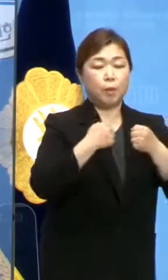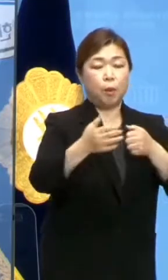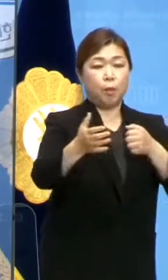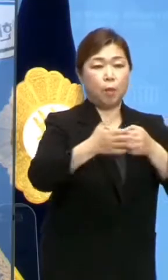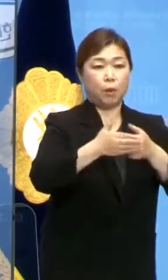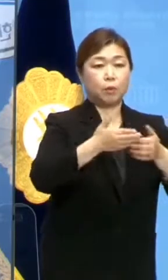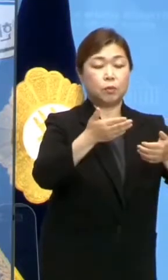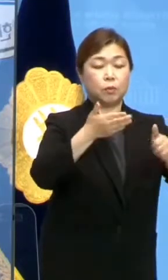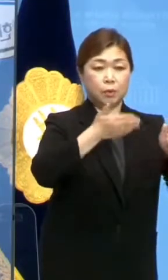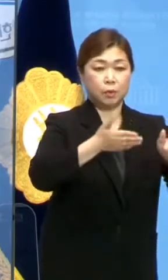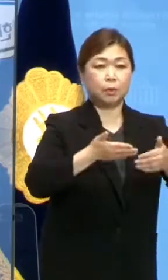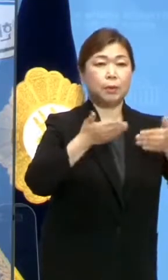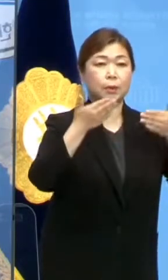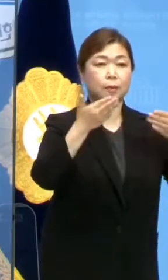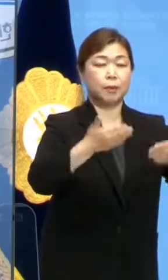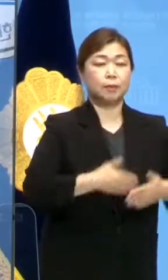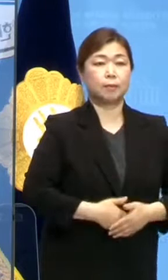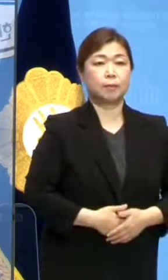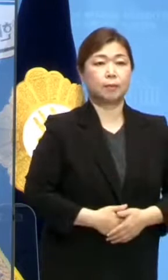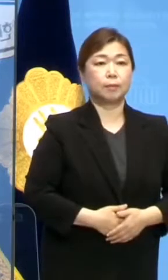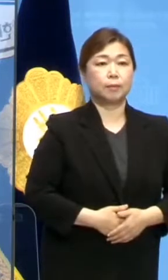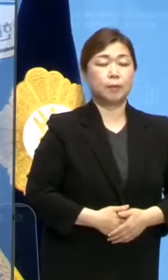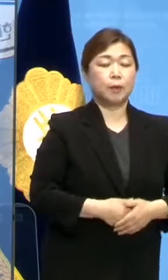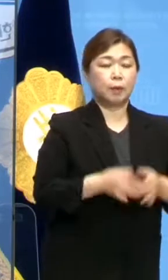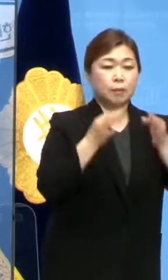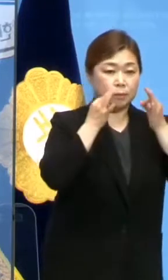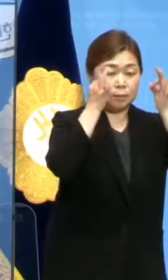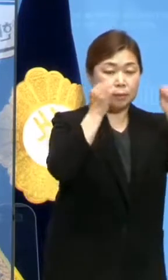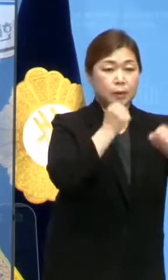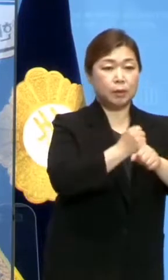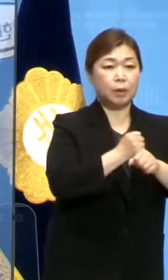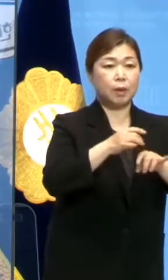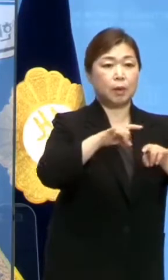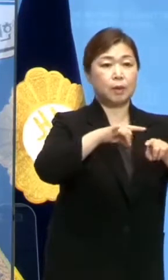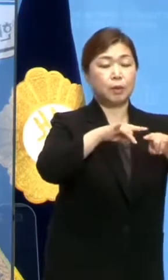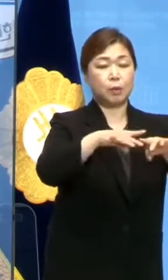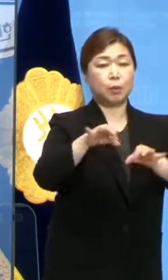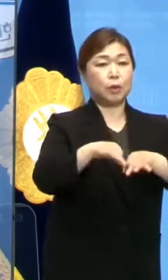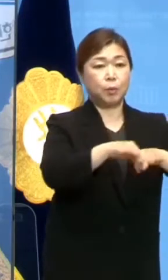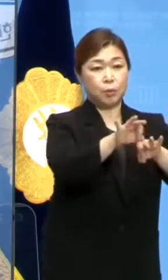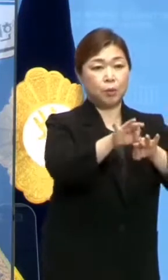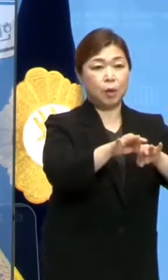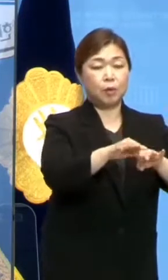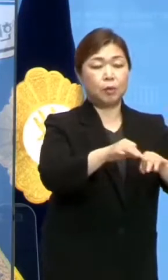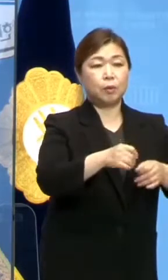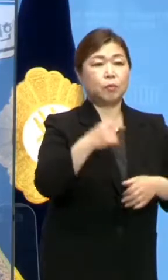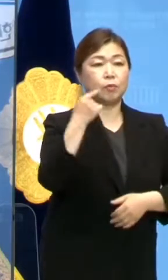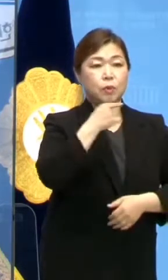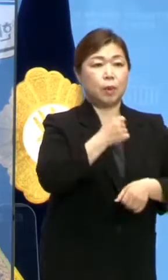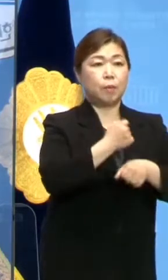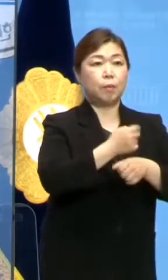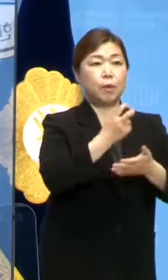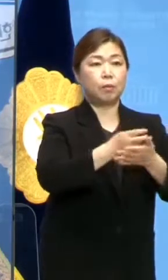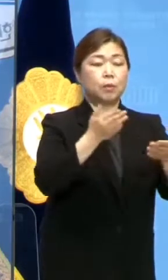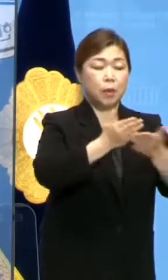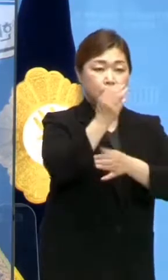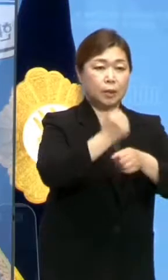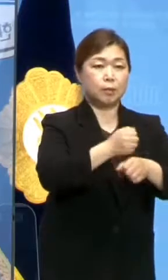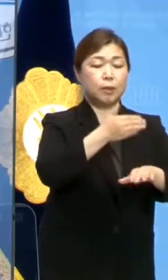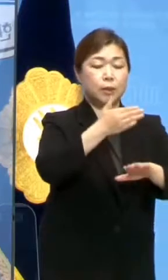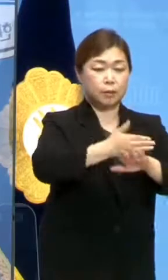모아 주시기 바랍니다 총력을 다해서 정동 축복 2 규제 강화 법을 처리하겠습니다